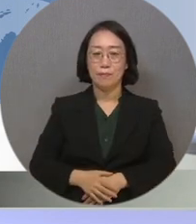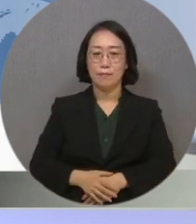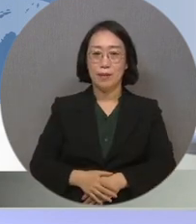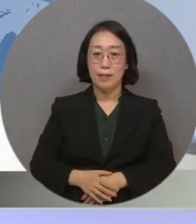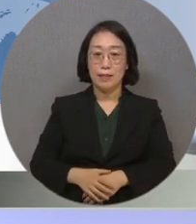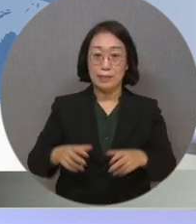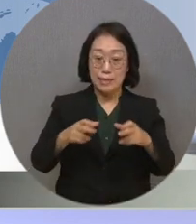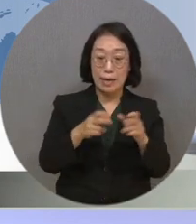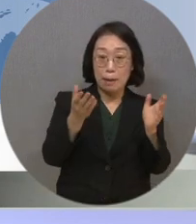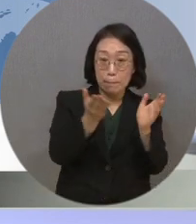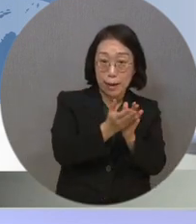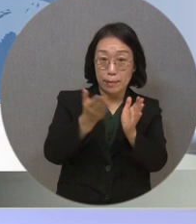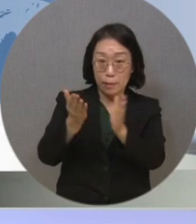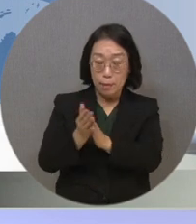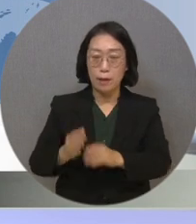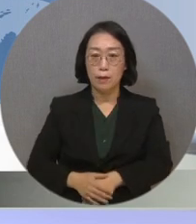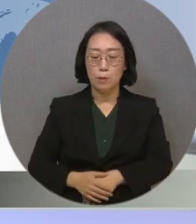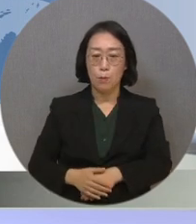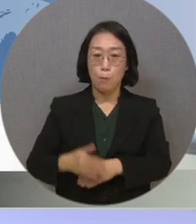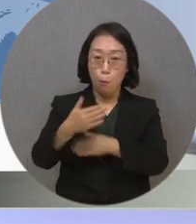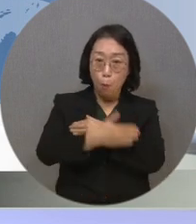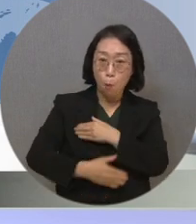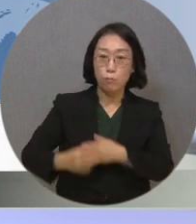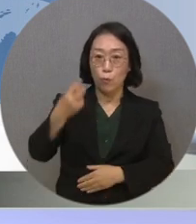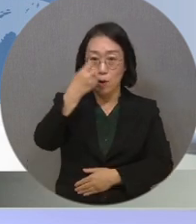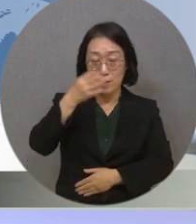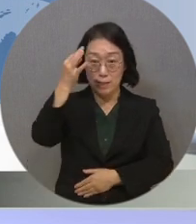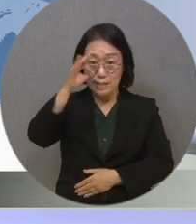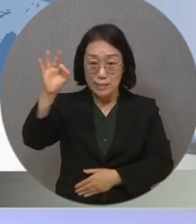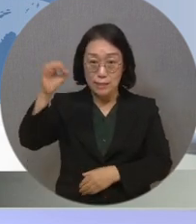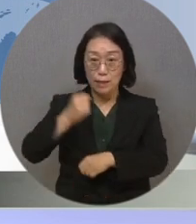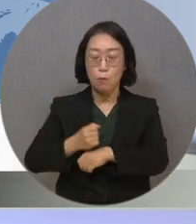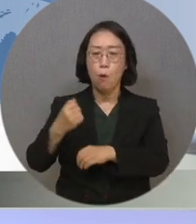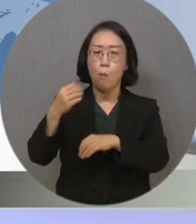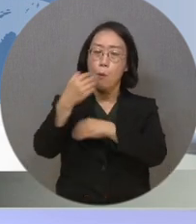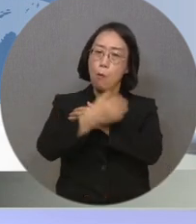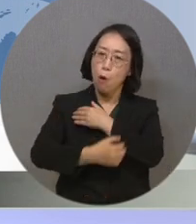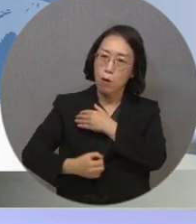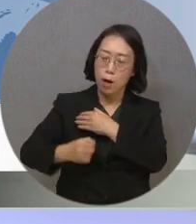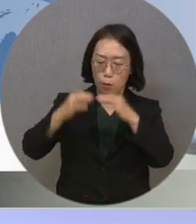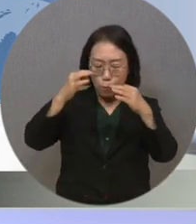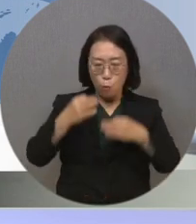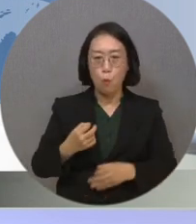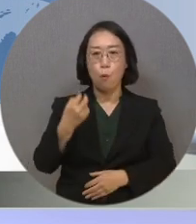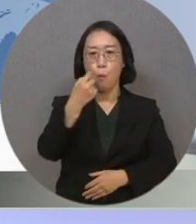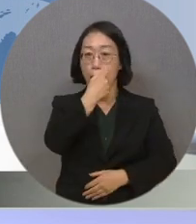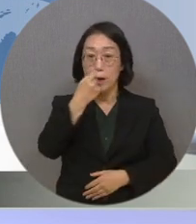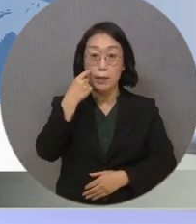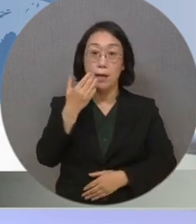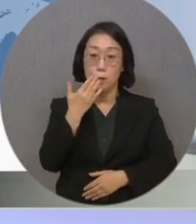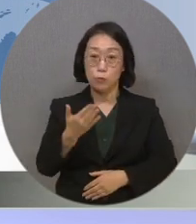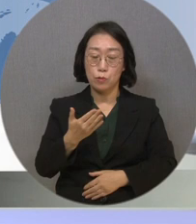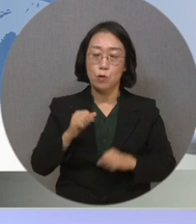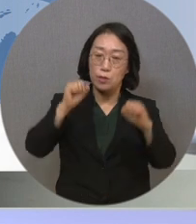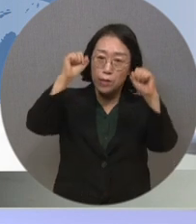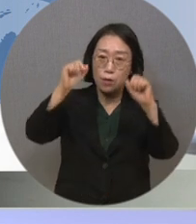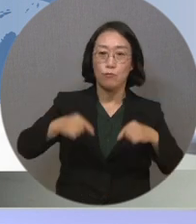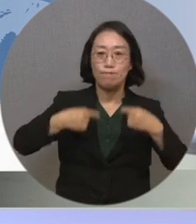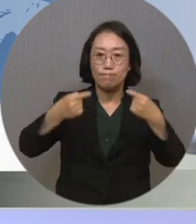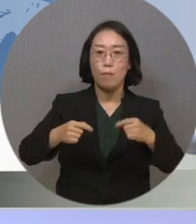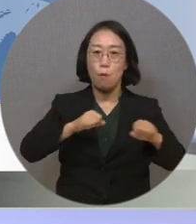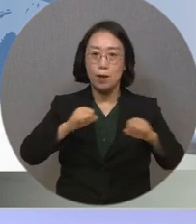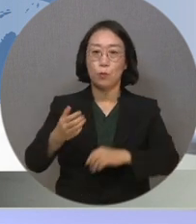유형별 체력 측정과 운동 처방 등을 통해 장애인들이 건강 상태를 스스로 점검하고 체육 활동을 즐길 수 있다고